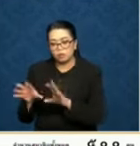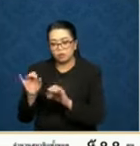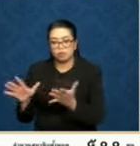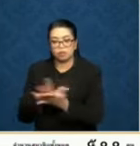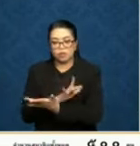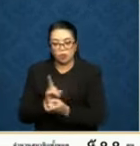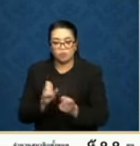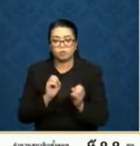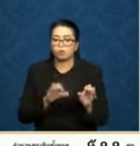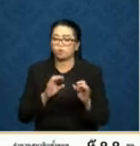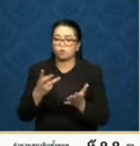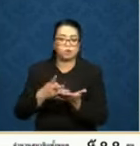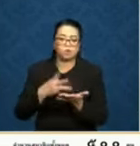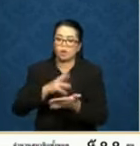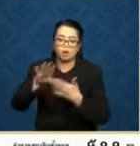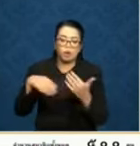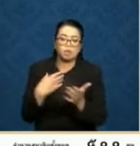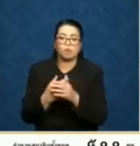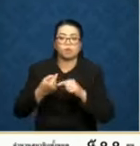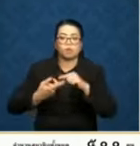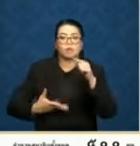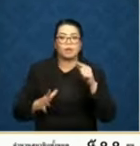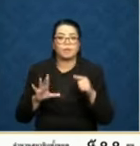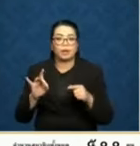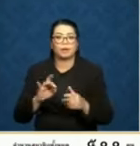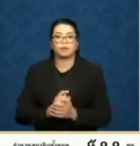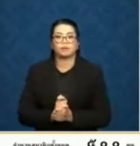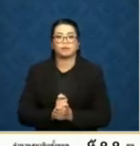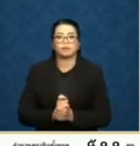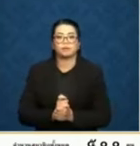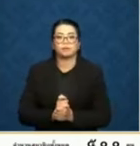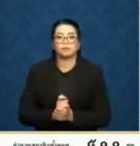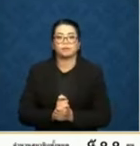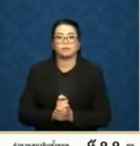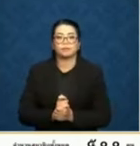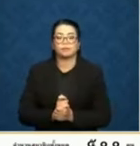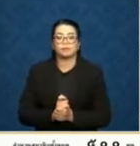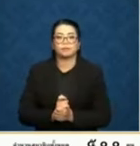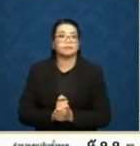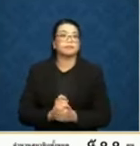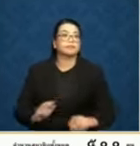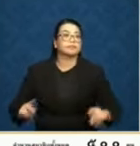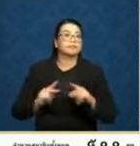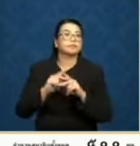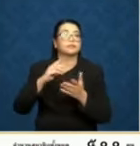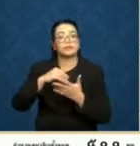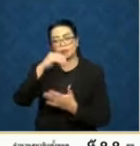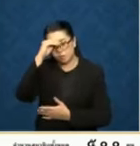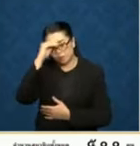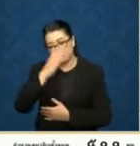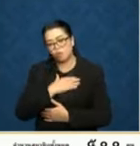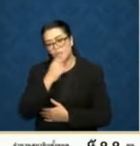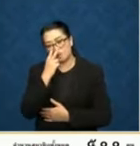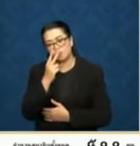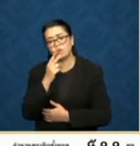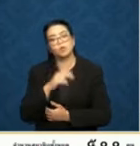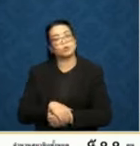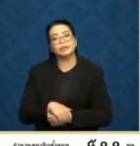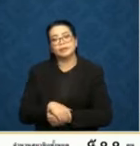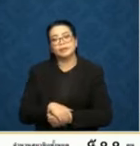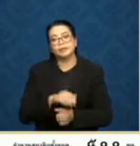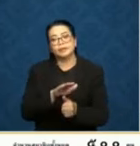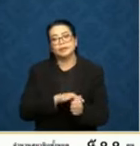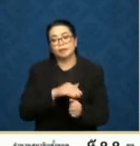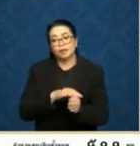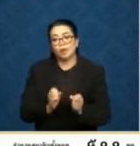ศังคม ต้องสอนทุวิชาสภาพแบบนี้กระทกศึษาผมกเหนใจครับท่านจะ